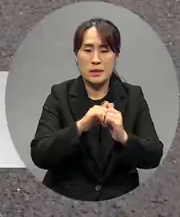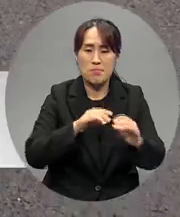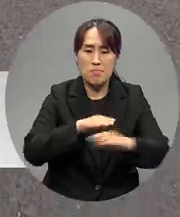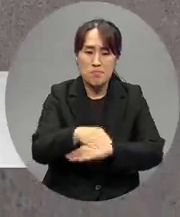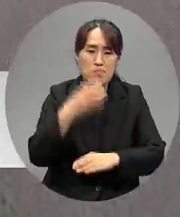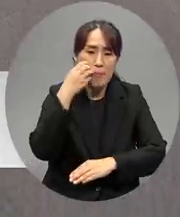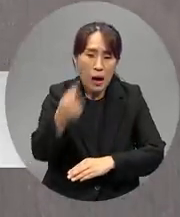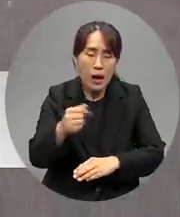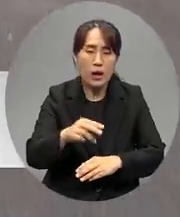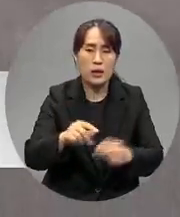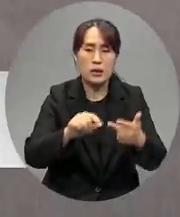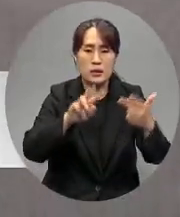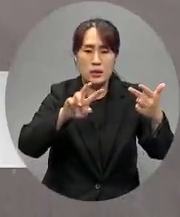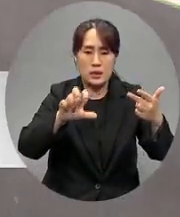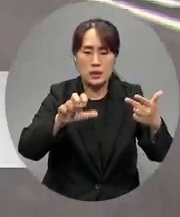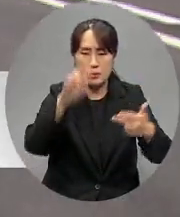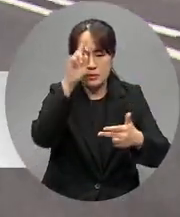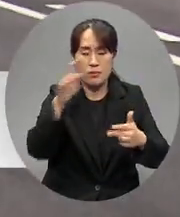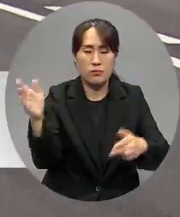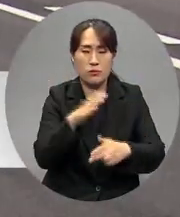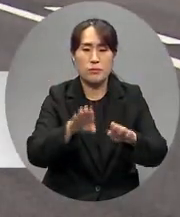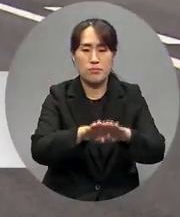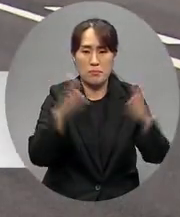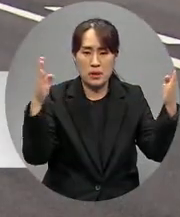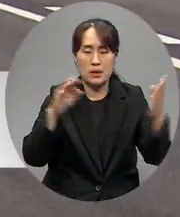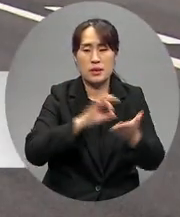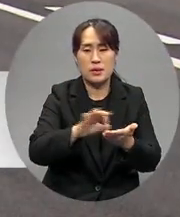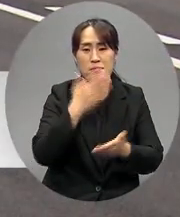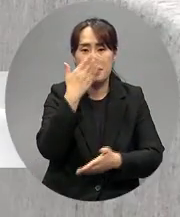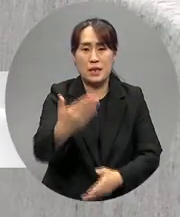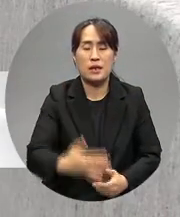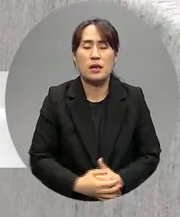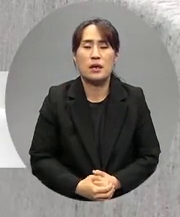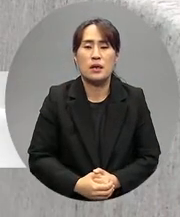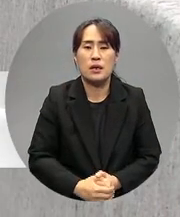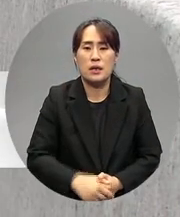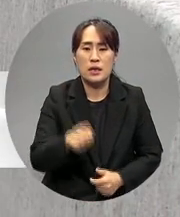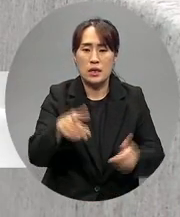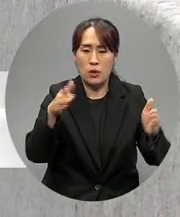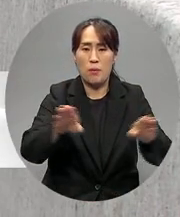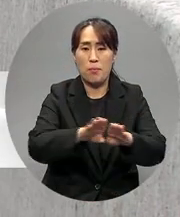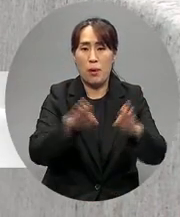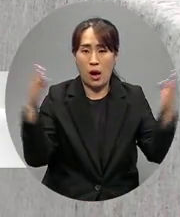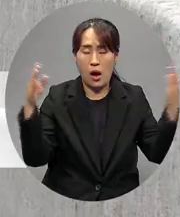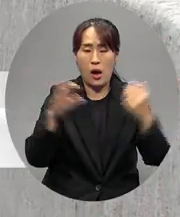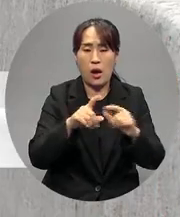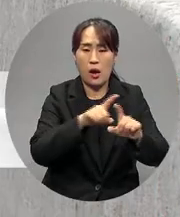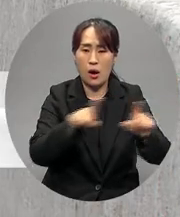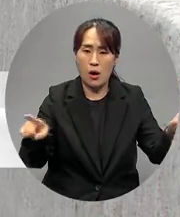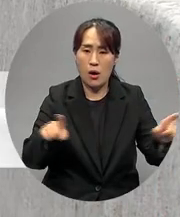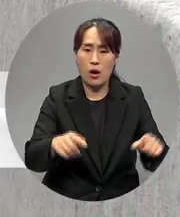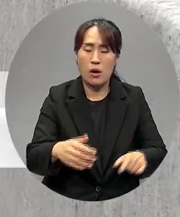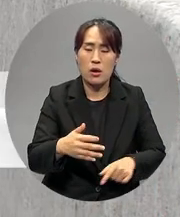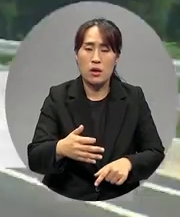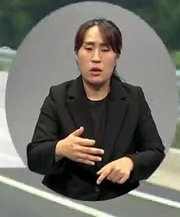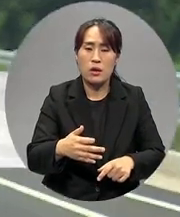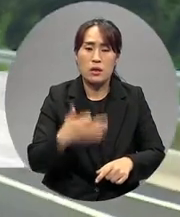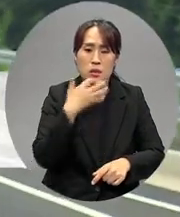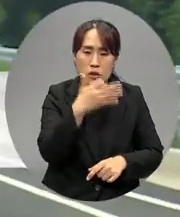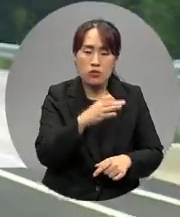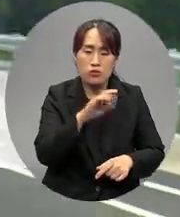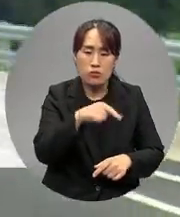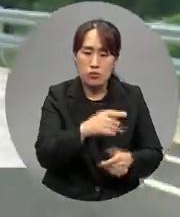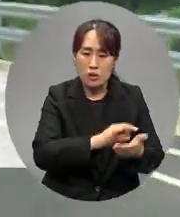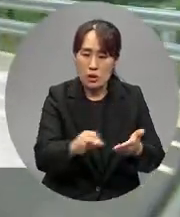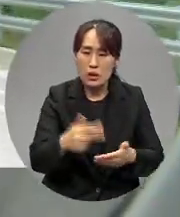위해 오는 25일 정오부터 개통한다고 밝혔습니다. 이 구간이 개통하면 평소 19분 거리가